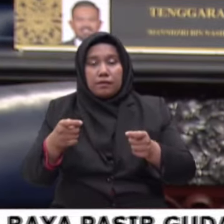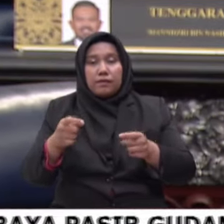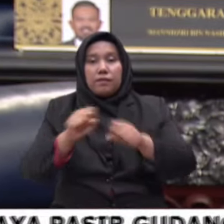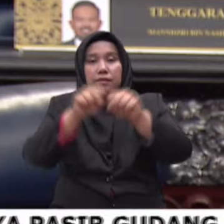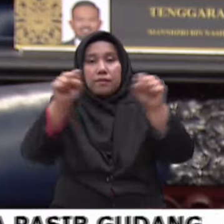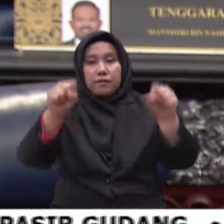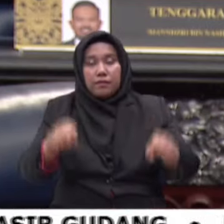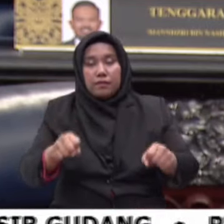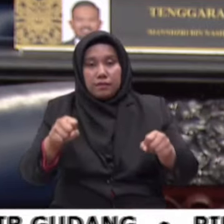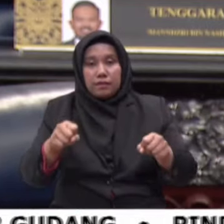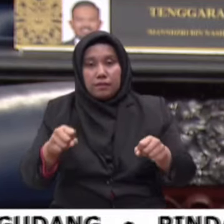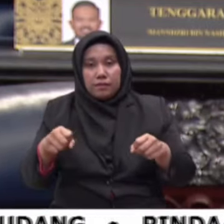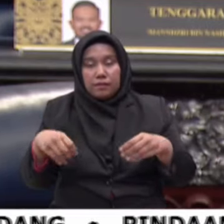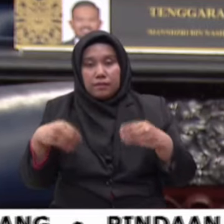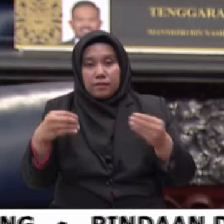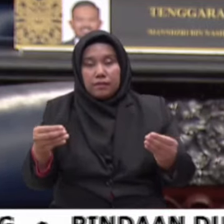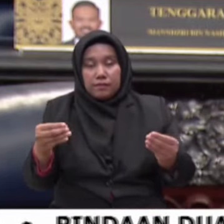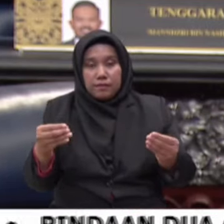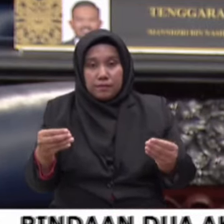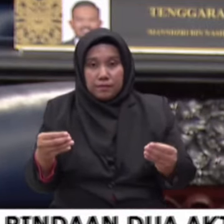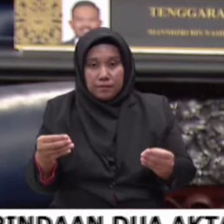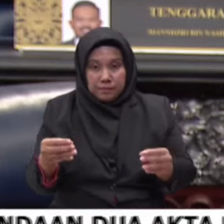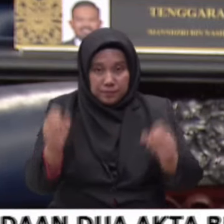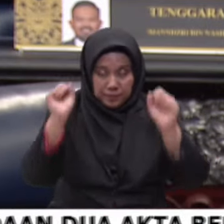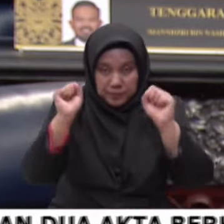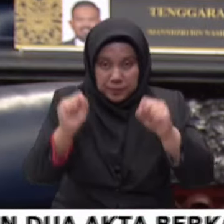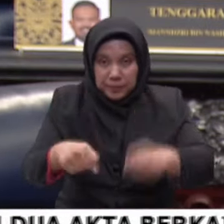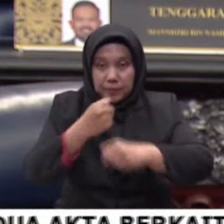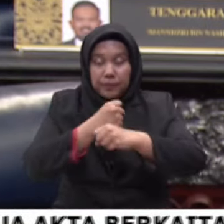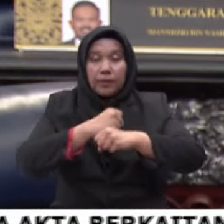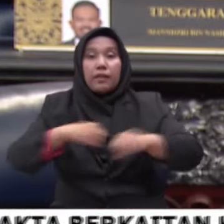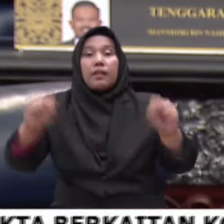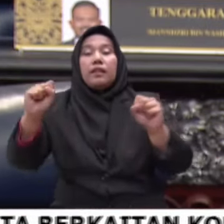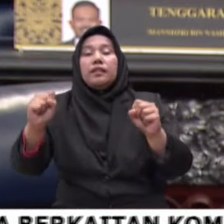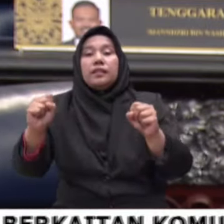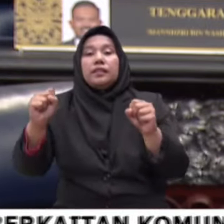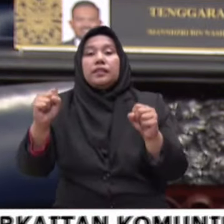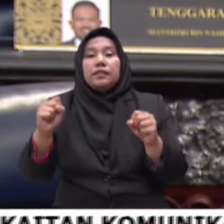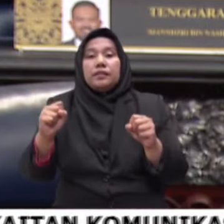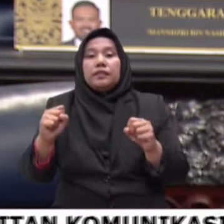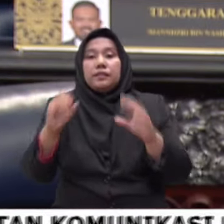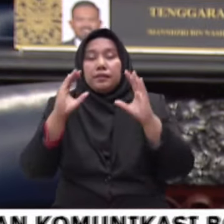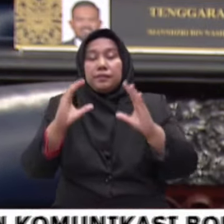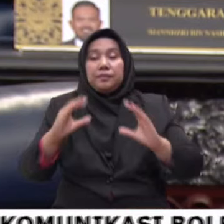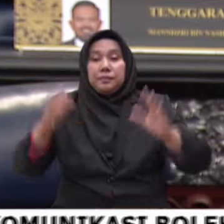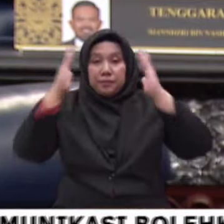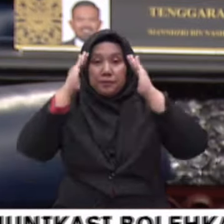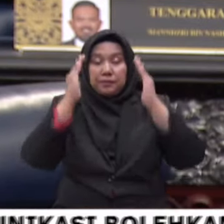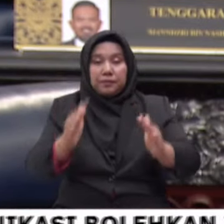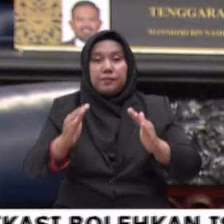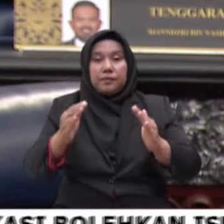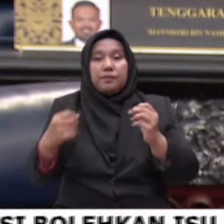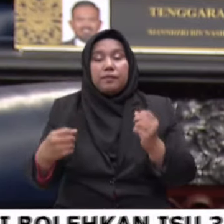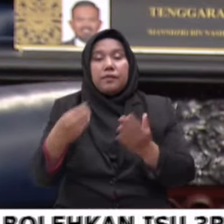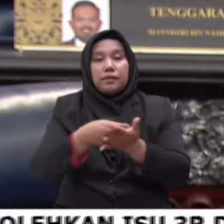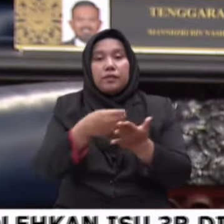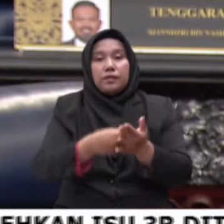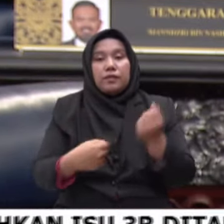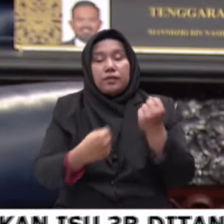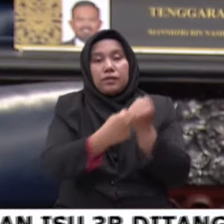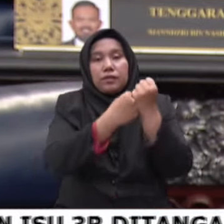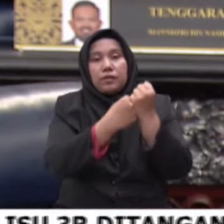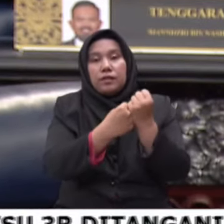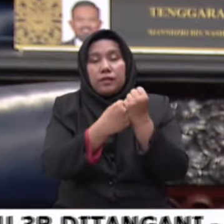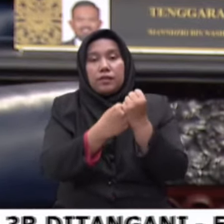sistem identify to channel dengan izin yang boleh menyediakan secara berfasa dan juga berfokus peruntukan sokongan kepada